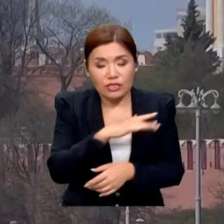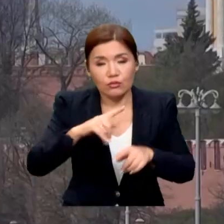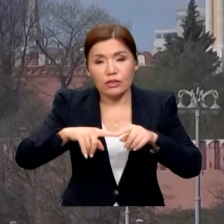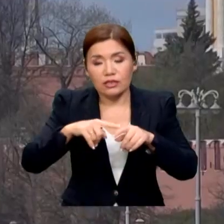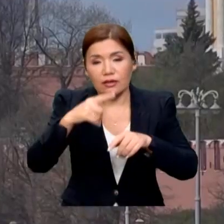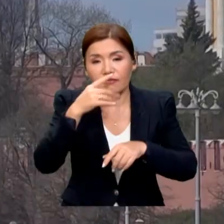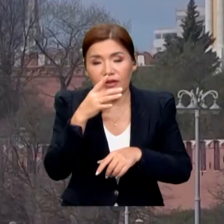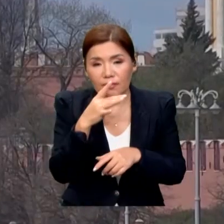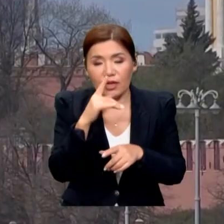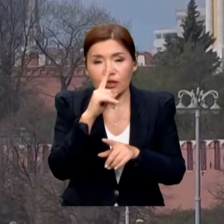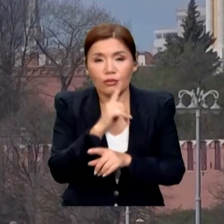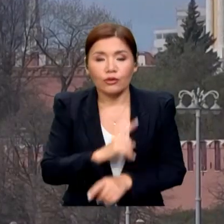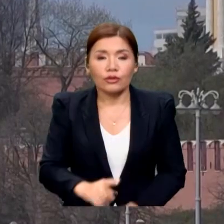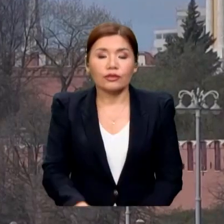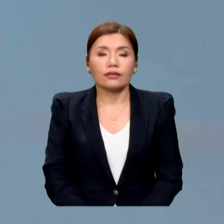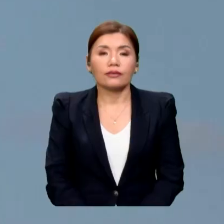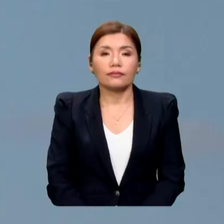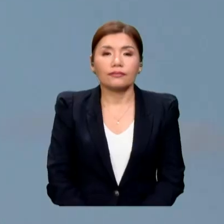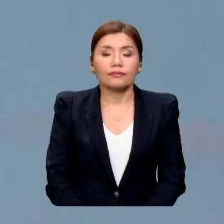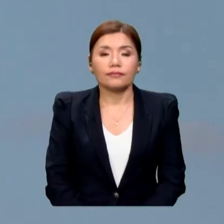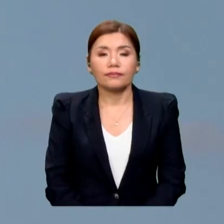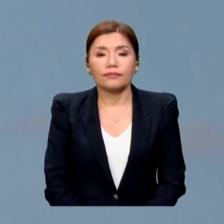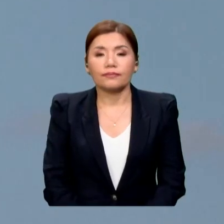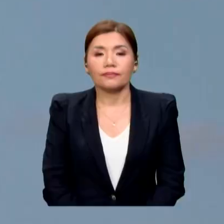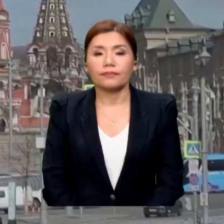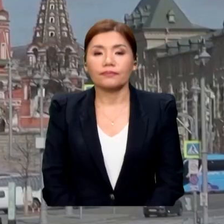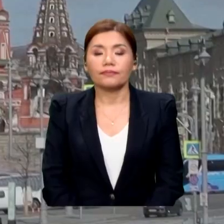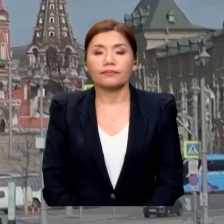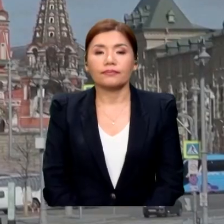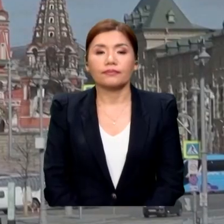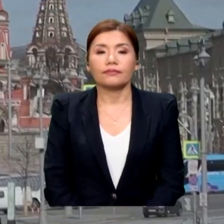ближайшее время не придется. Айсауле Байгазина, Тамерлан Ишангали, Атамикен Бизнес.